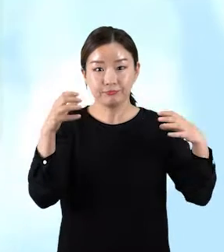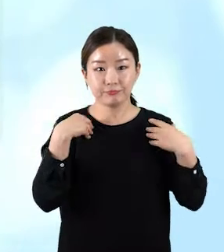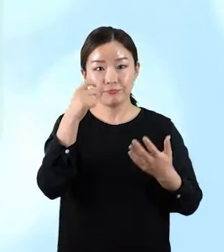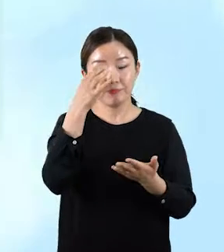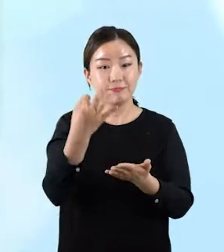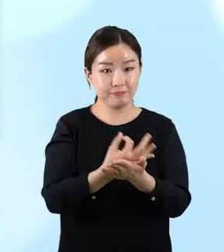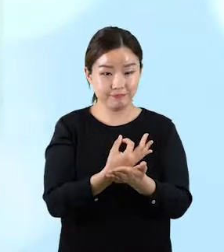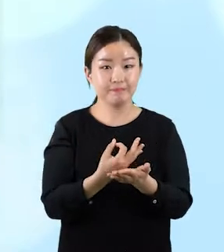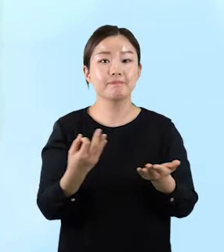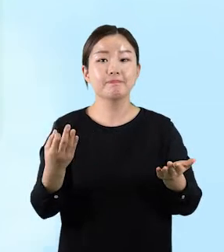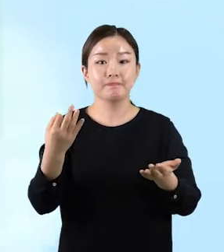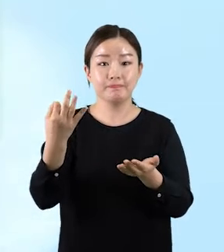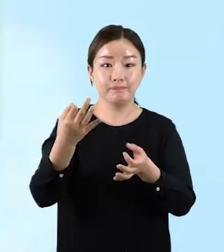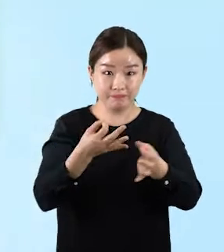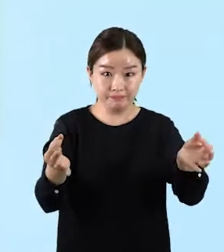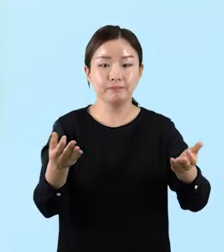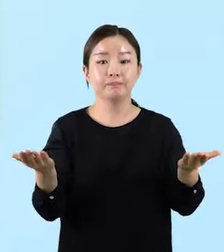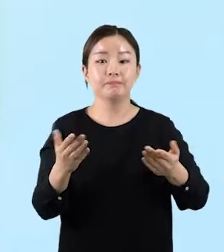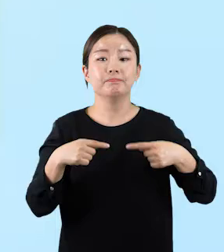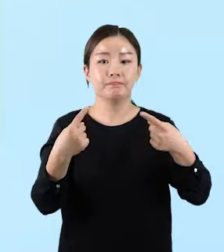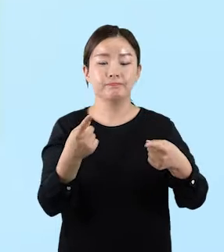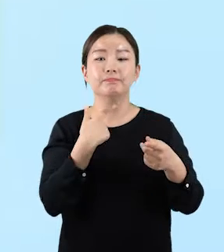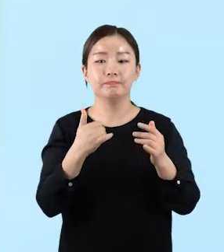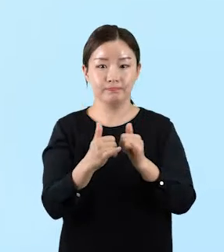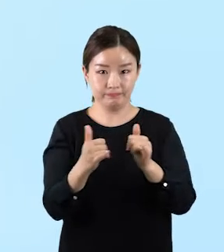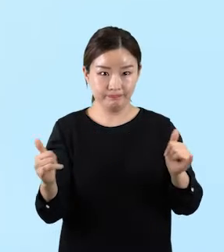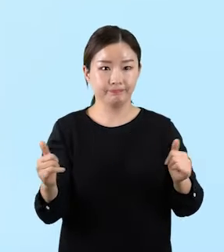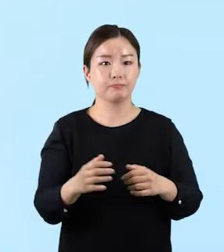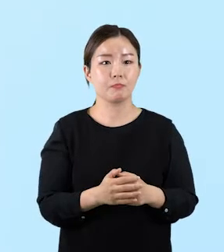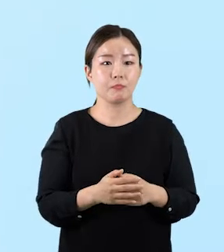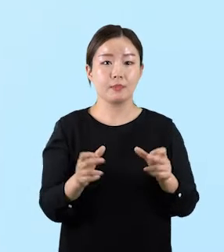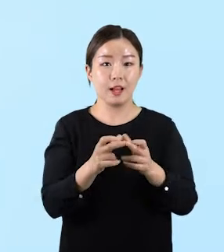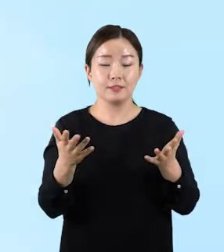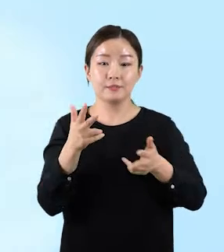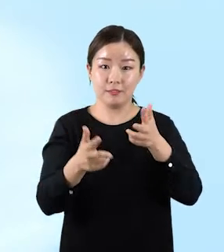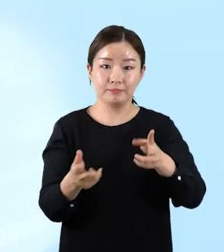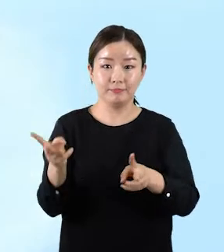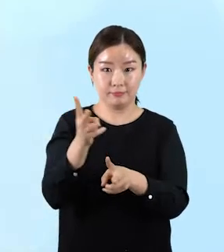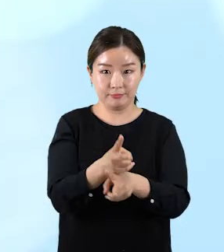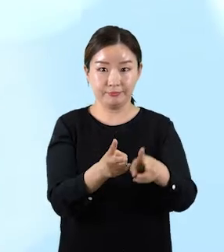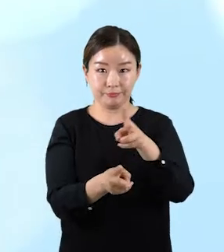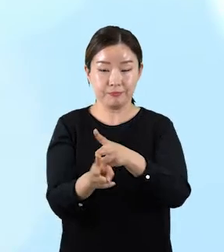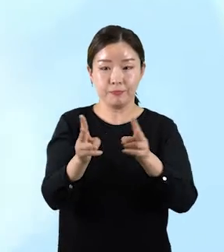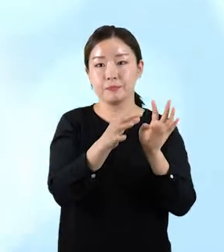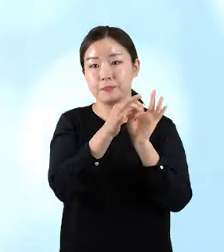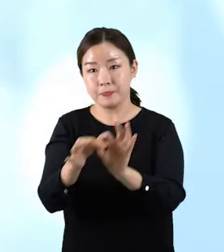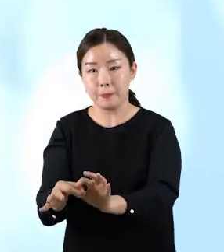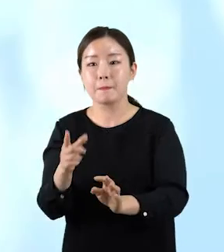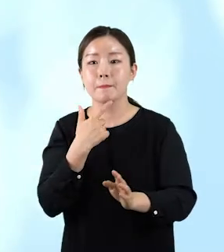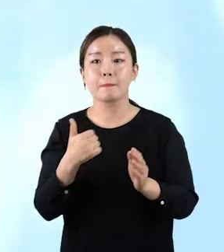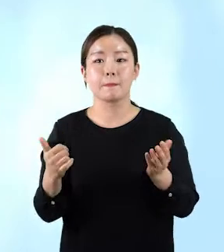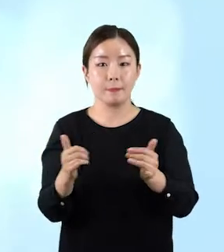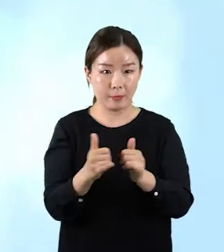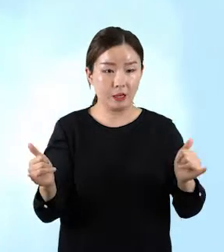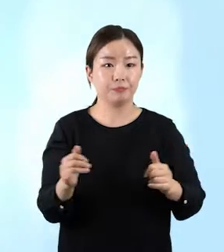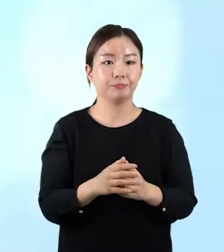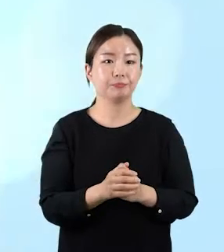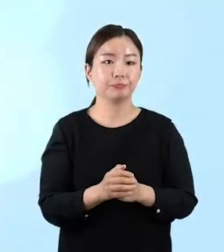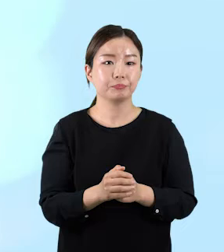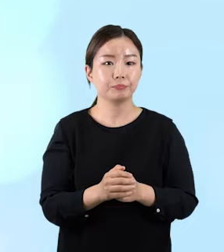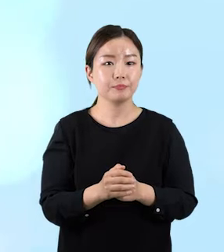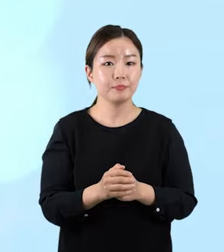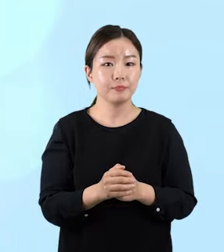정부에서 월급을 주는 재정 일자리에 참여하고 있는 자, 장애인 일자리 사업에 2년 이상 연속으로 참여한